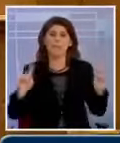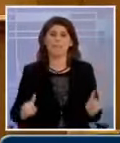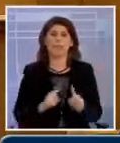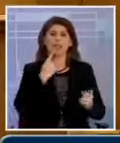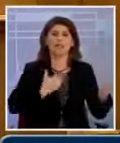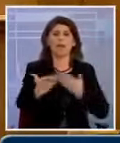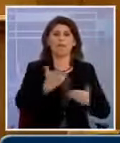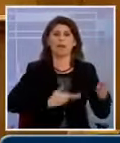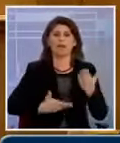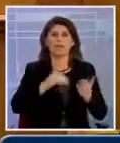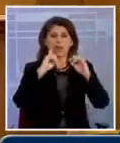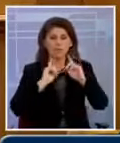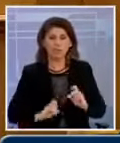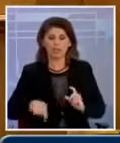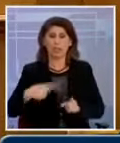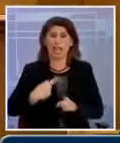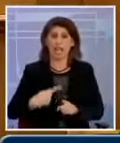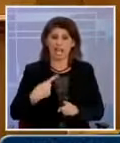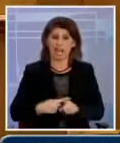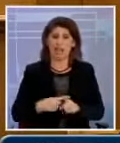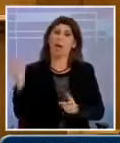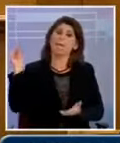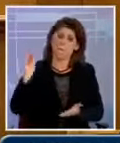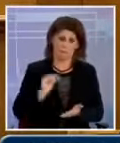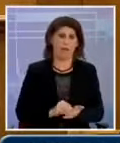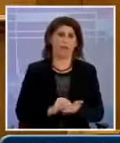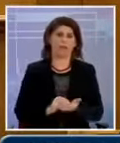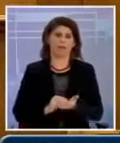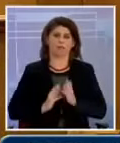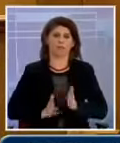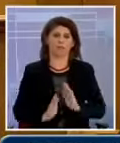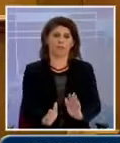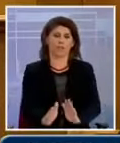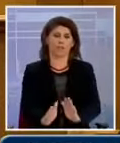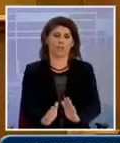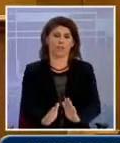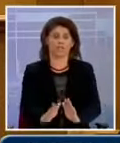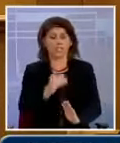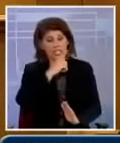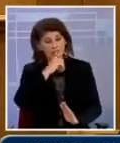να εξαναγκάσει τη χώρα να ξαναμπεί σε περιπέτειες και σε βαθύ μνημόνιο.